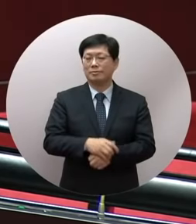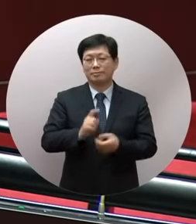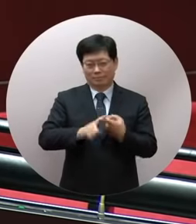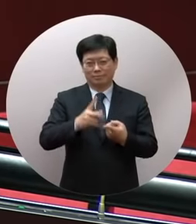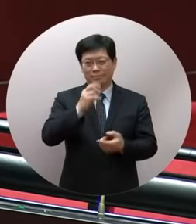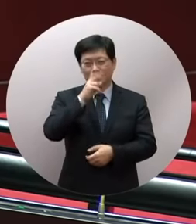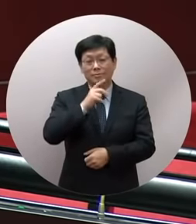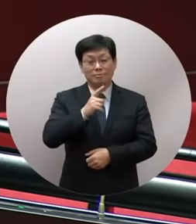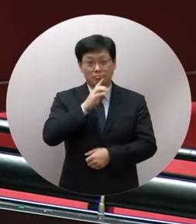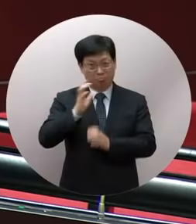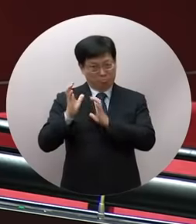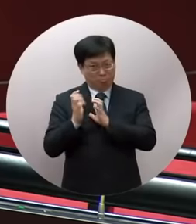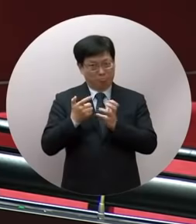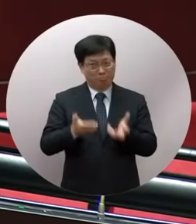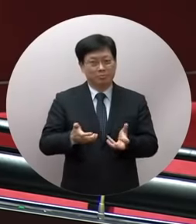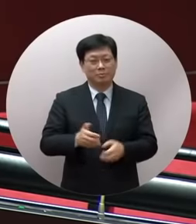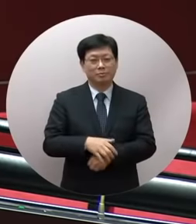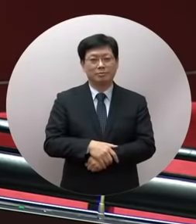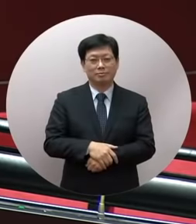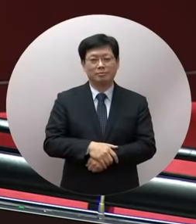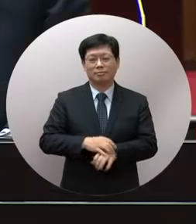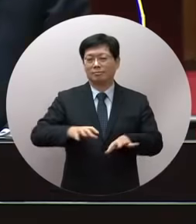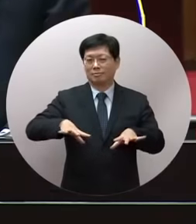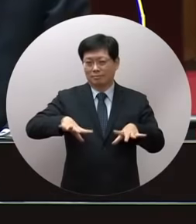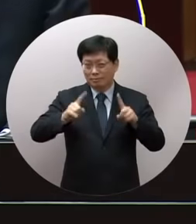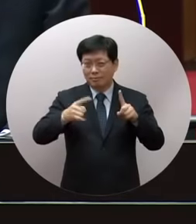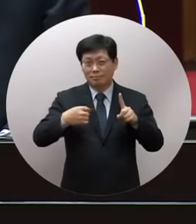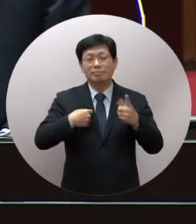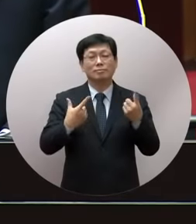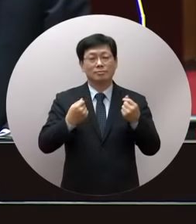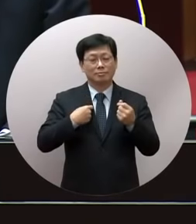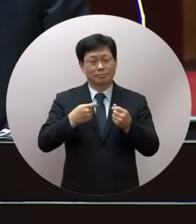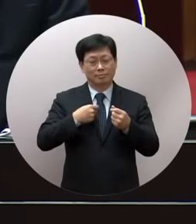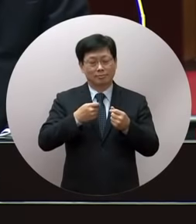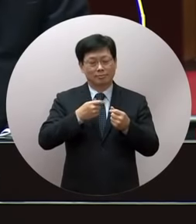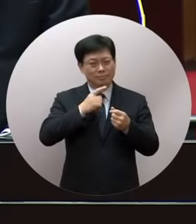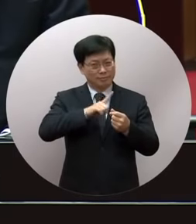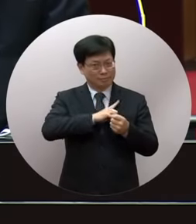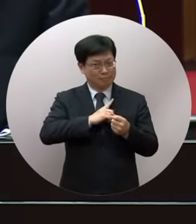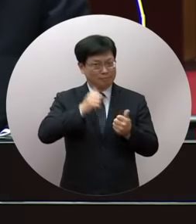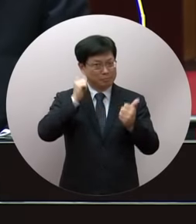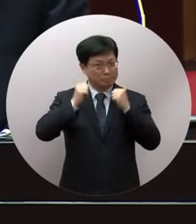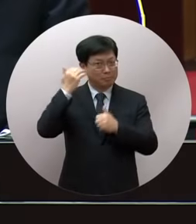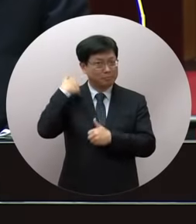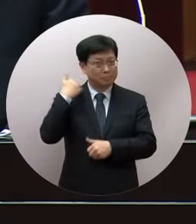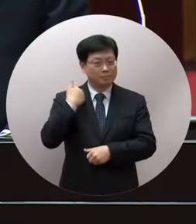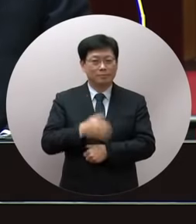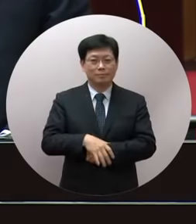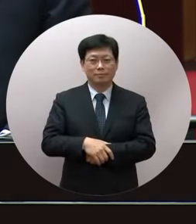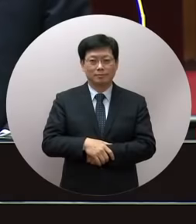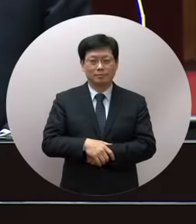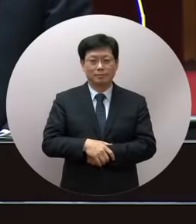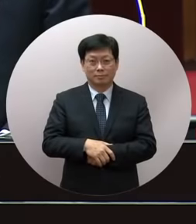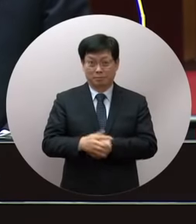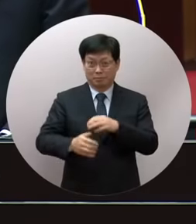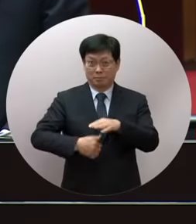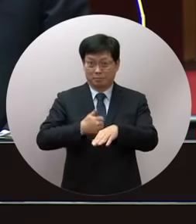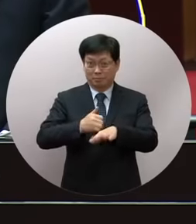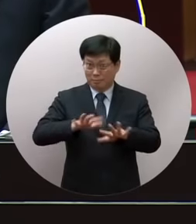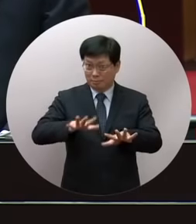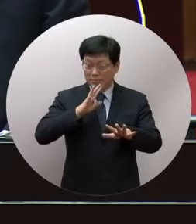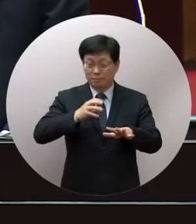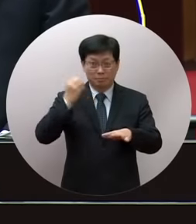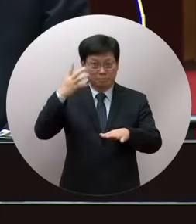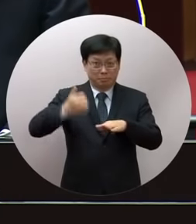有错，任重道远。那首先我们来请院长回顾一下，您就任这